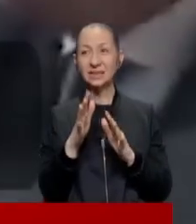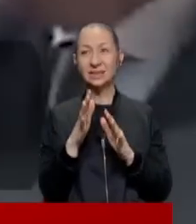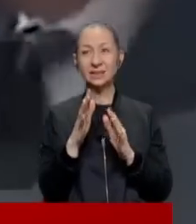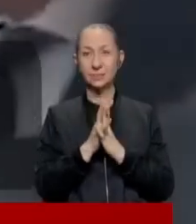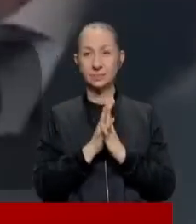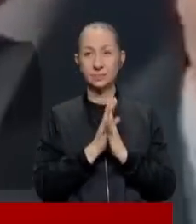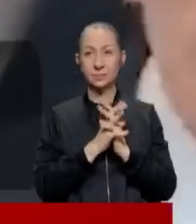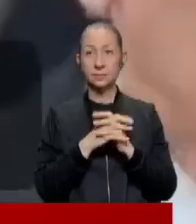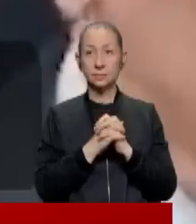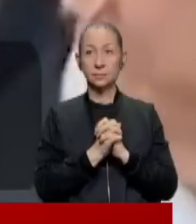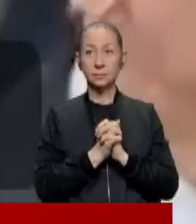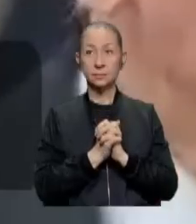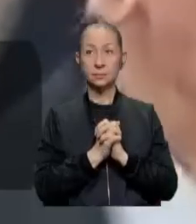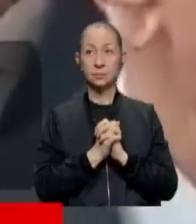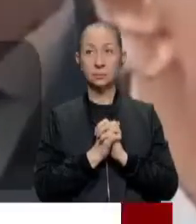kalmazdı